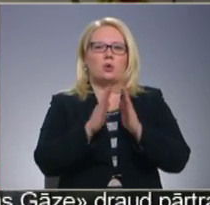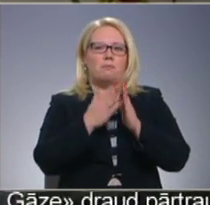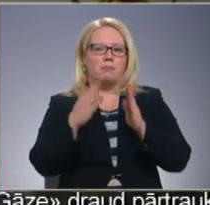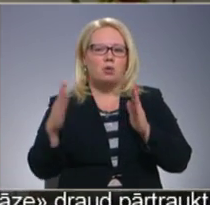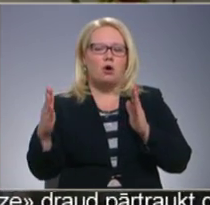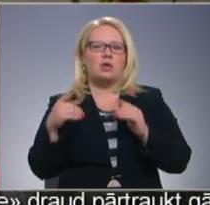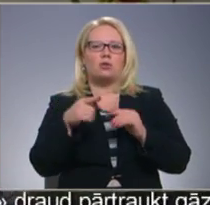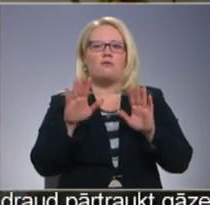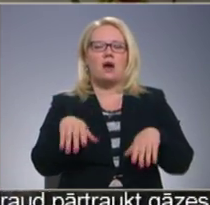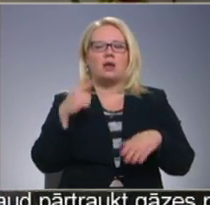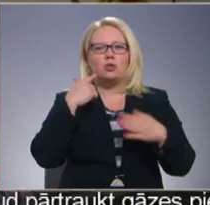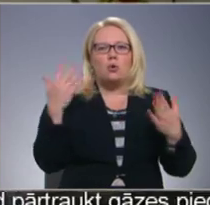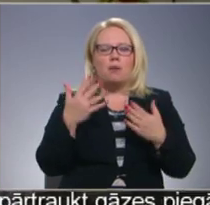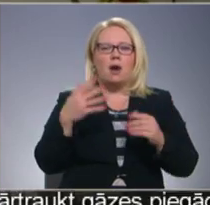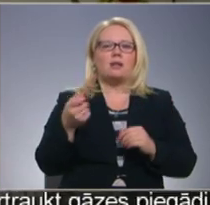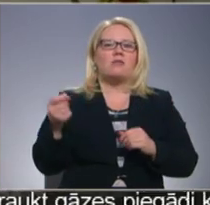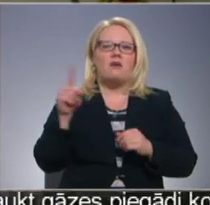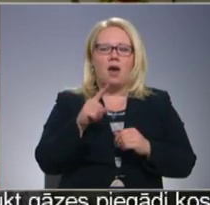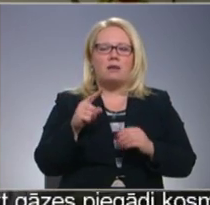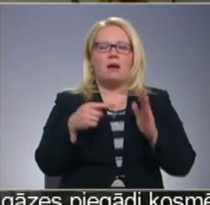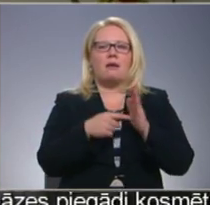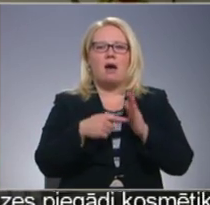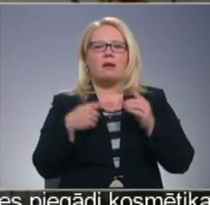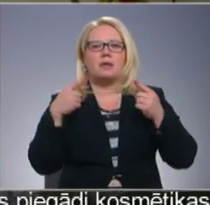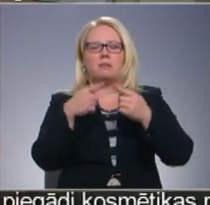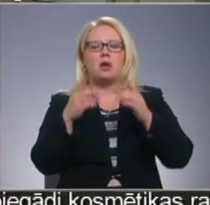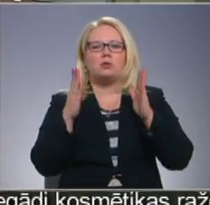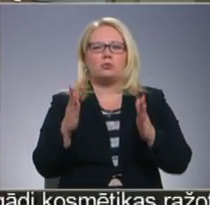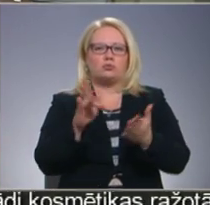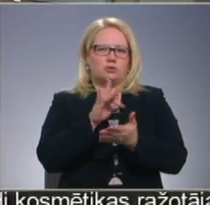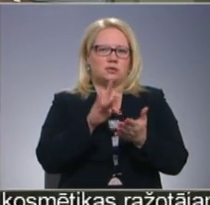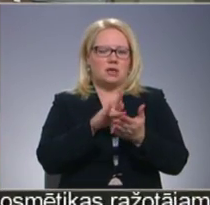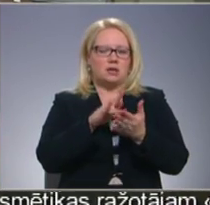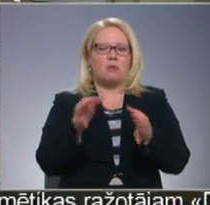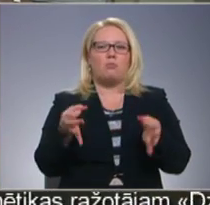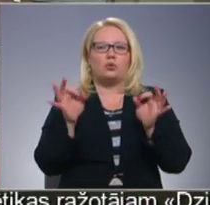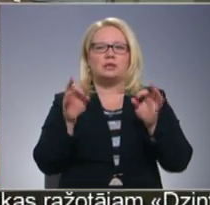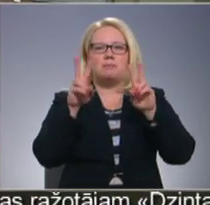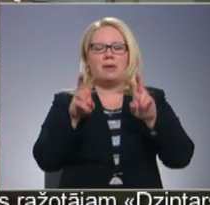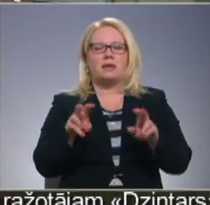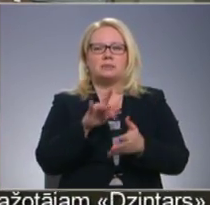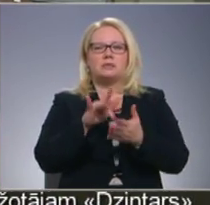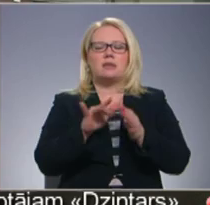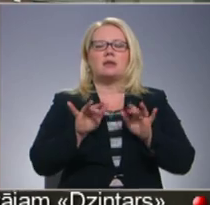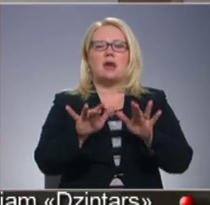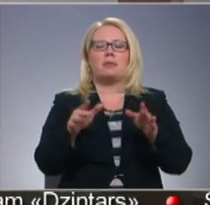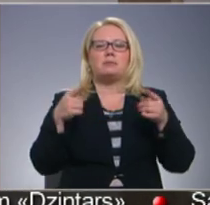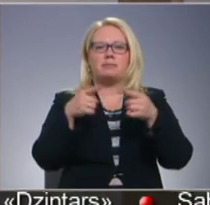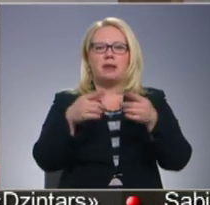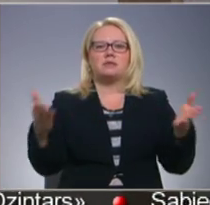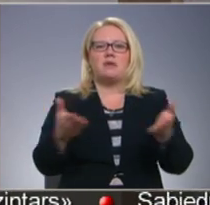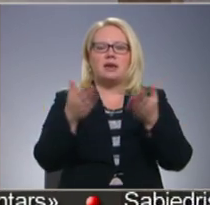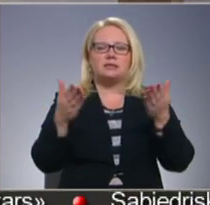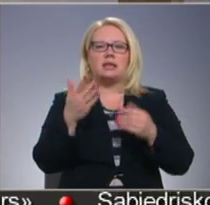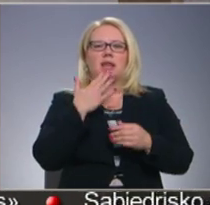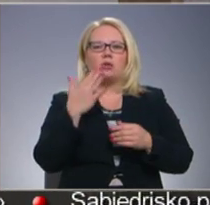arī tu vari domāt vairāk par to, kādi mērķi būs centram. Būtiskāks pētniecības centra darbības mērķis ir veicināt